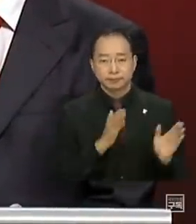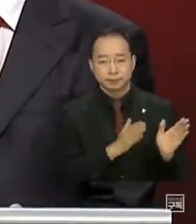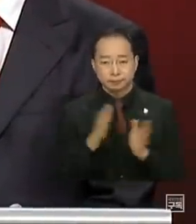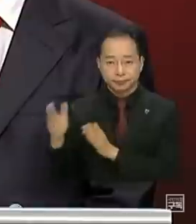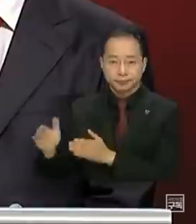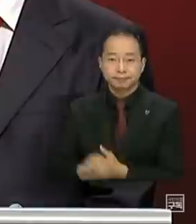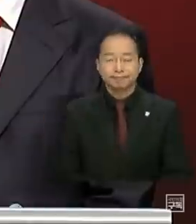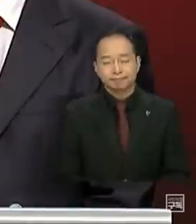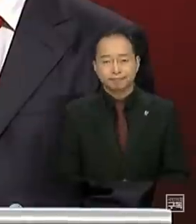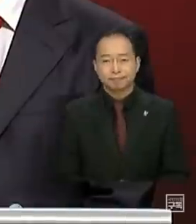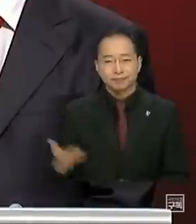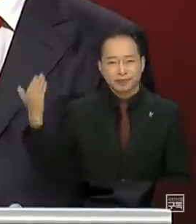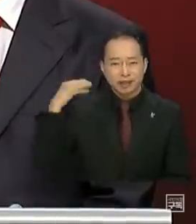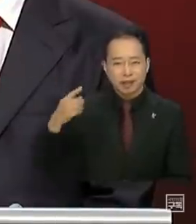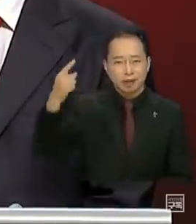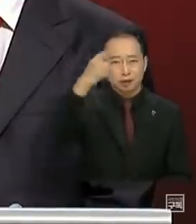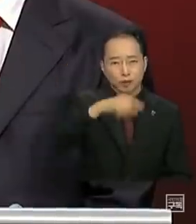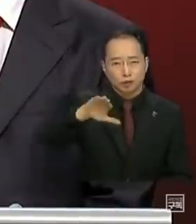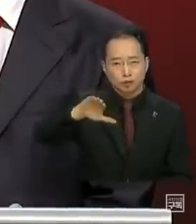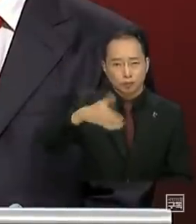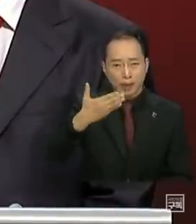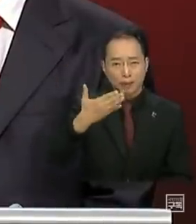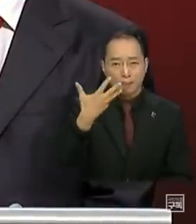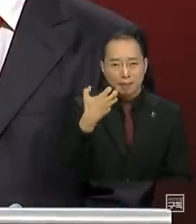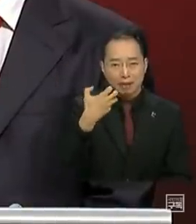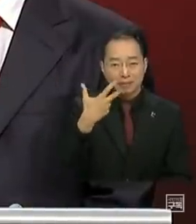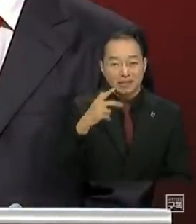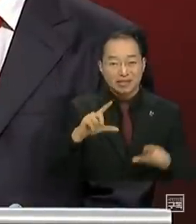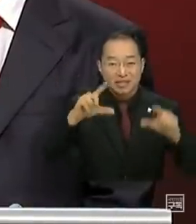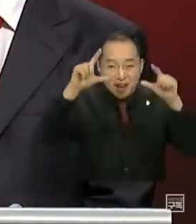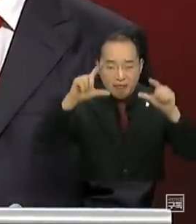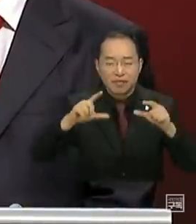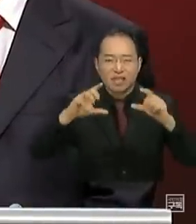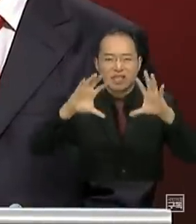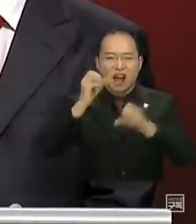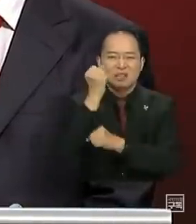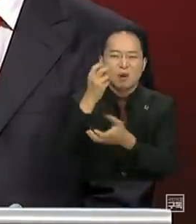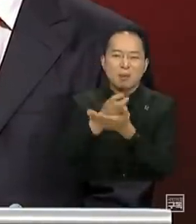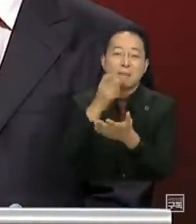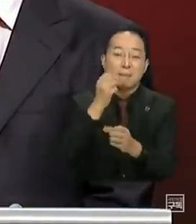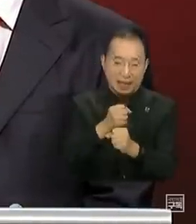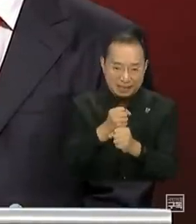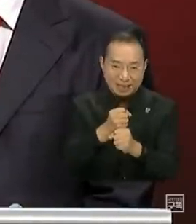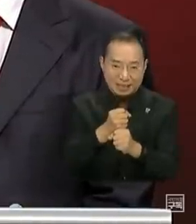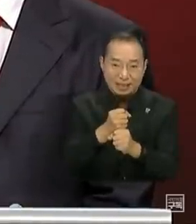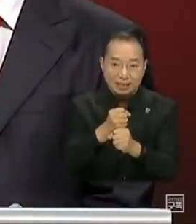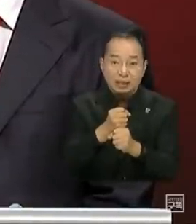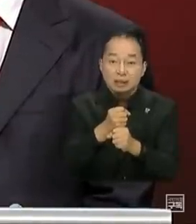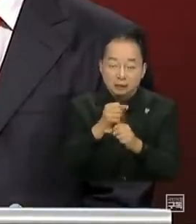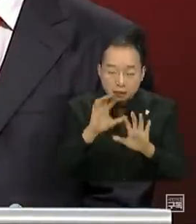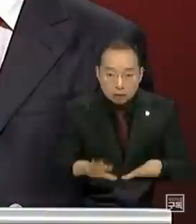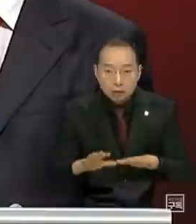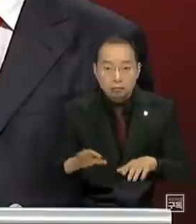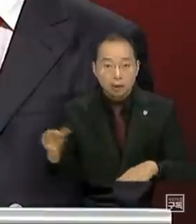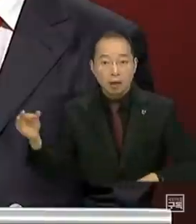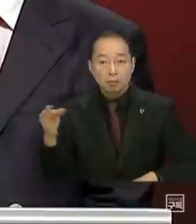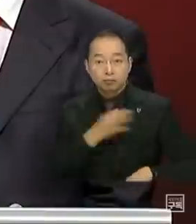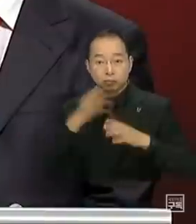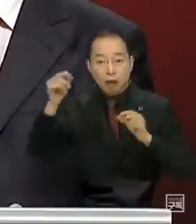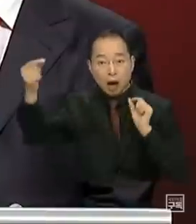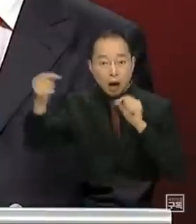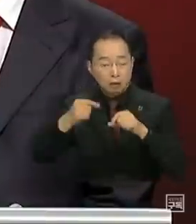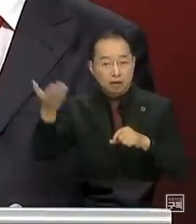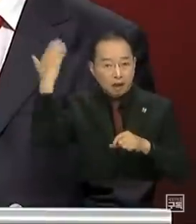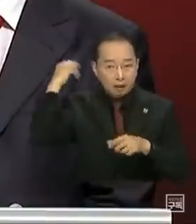87년 체제가 중진국 시대 또 고도성장 시대에 만들어진 건데 지금은 선진국으로 가야 되기 때문에 헌법도 고쳐야